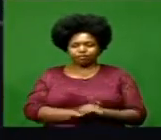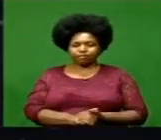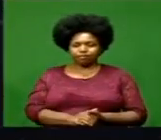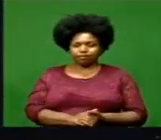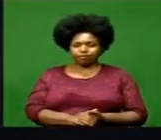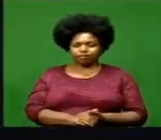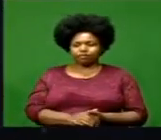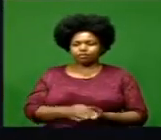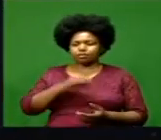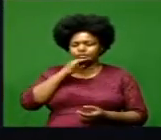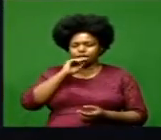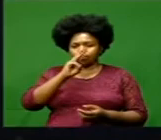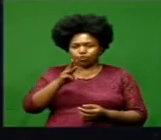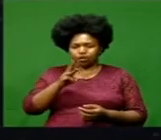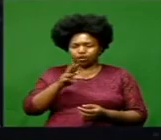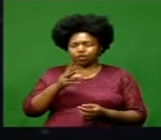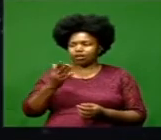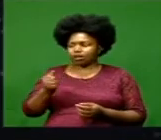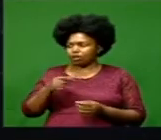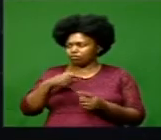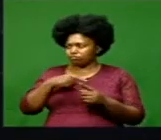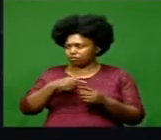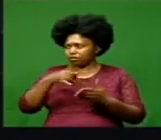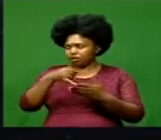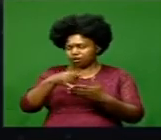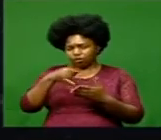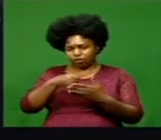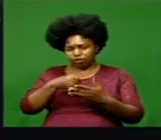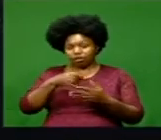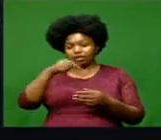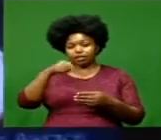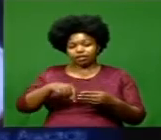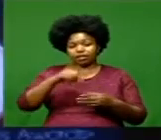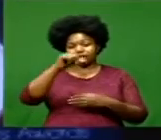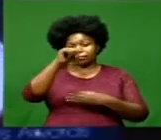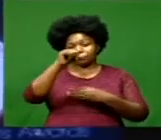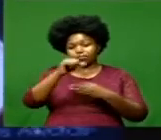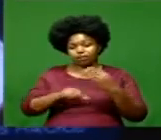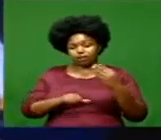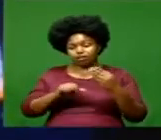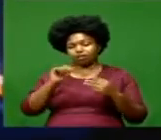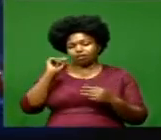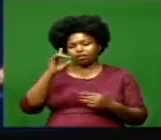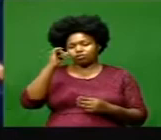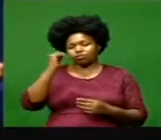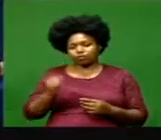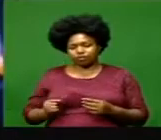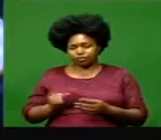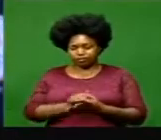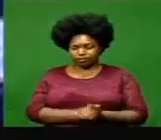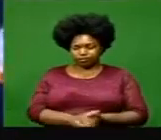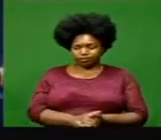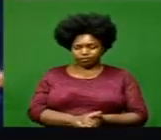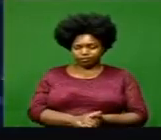mtlatinge mashumige na mabiline si potlo ongo uyo gelise tulu inyanga ezulu ini e convention center kutemidlano kubia itili